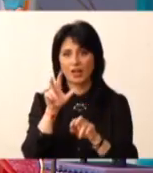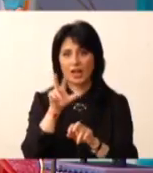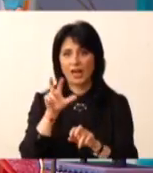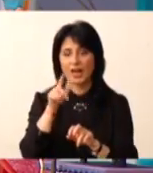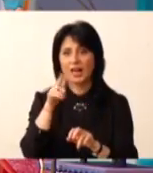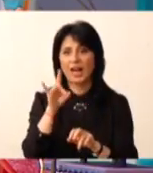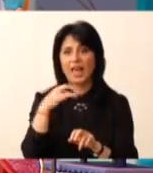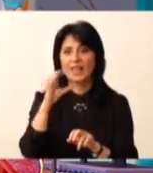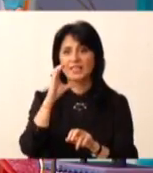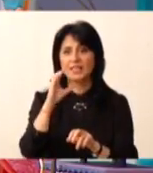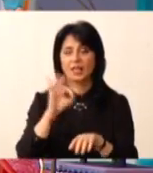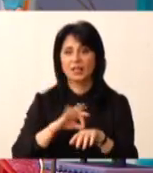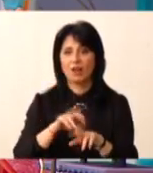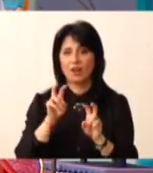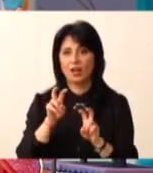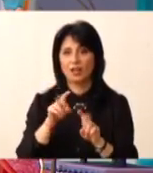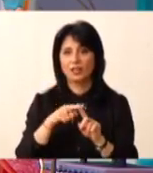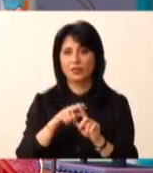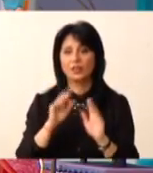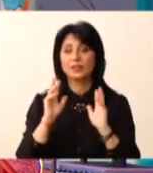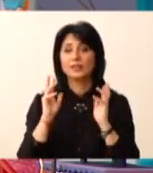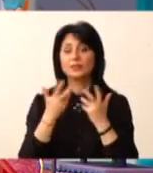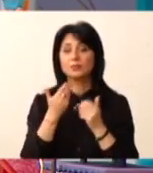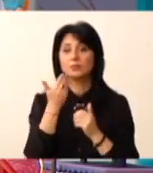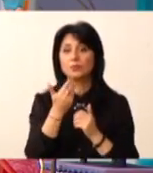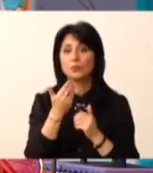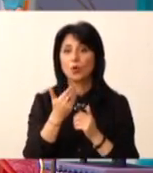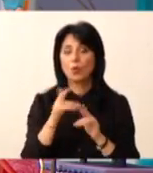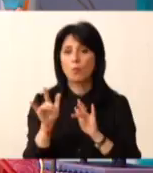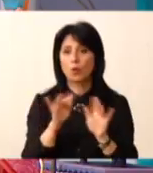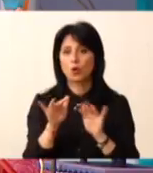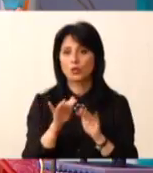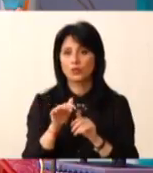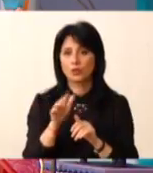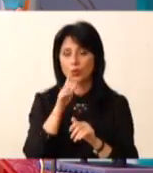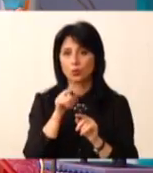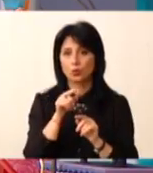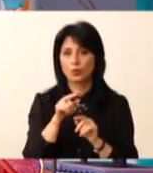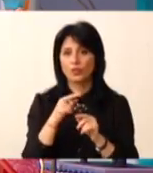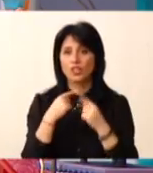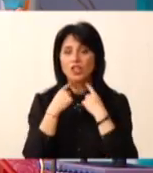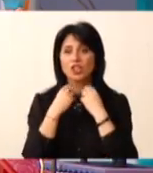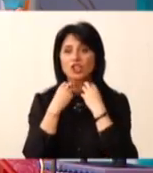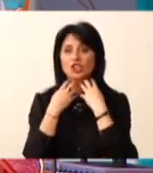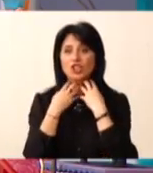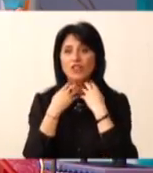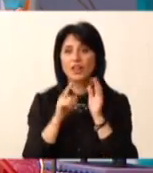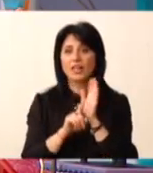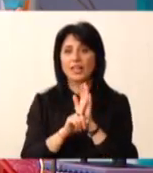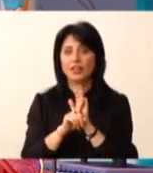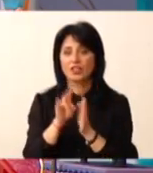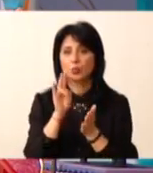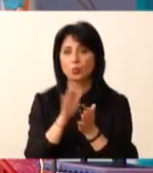გრეიპსის დაავადება, ესეც არის autoimmunური autoimmunური პროცესი, რომლის დროსაც ფარისებრი ჯირკვალი